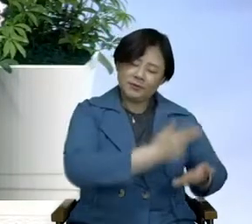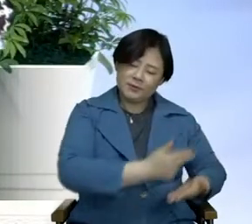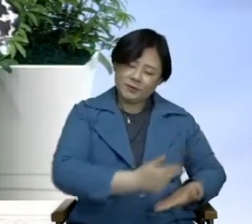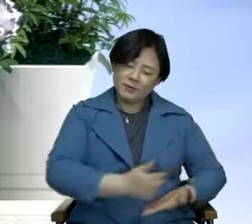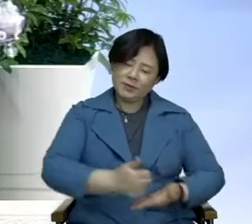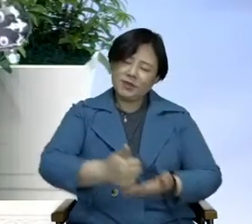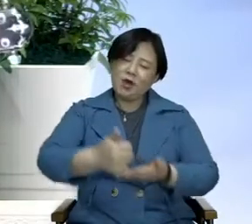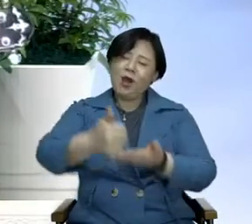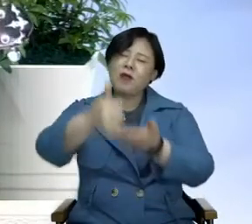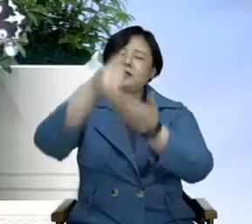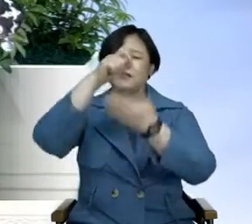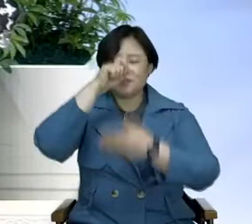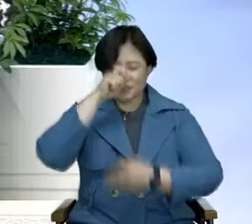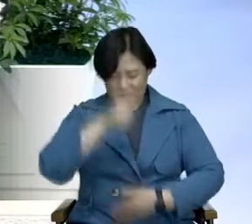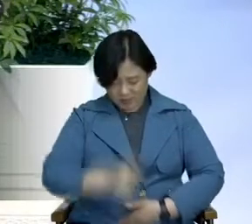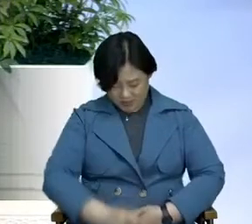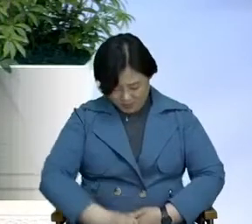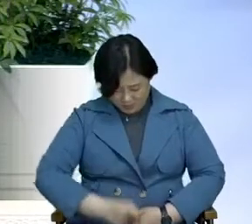주님은